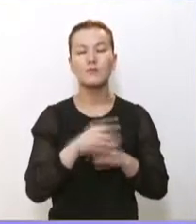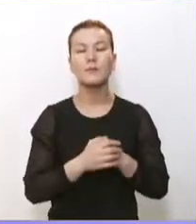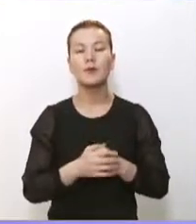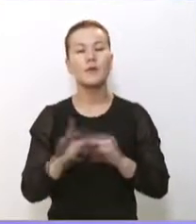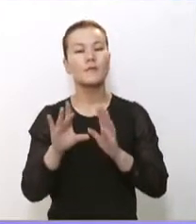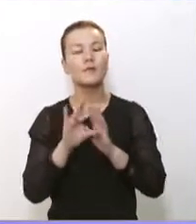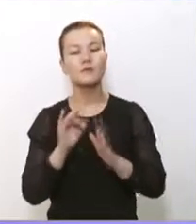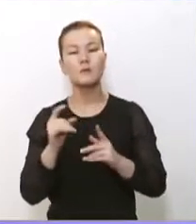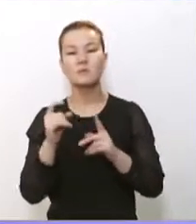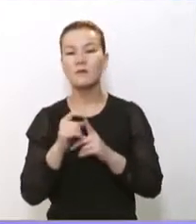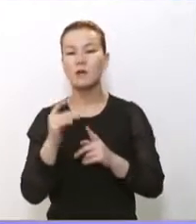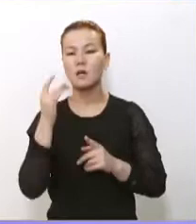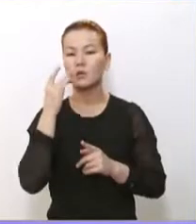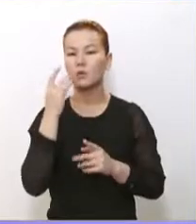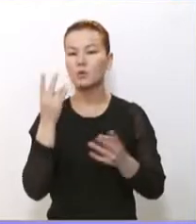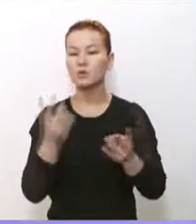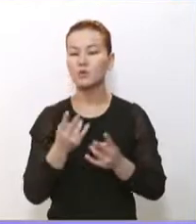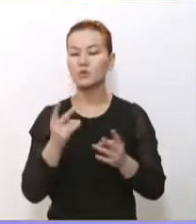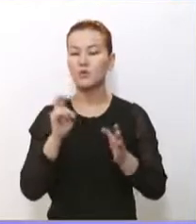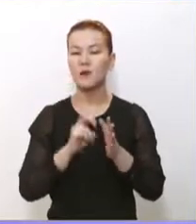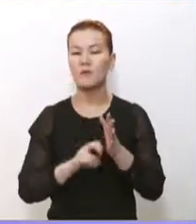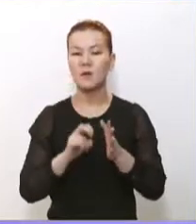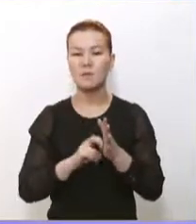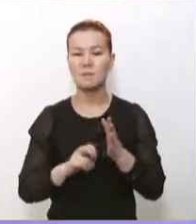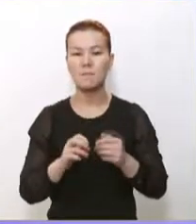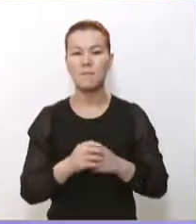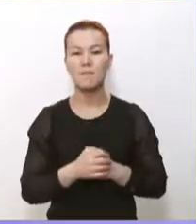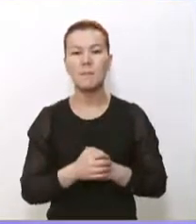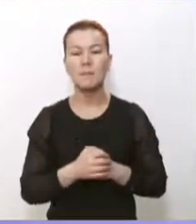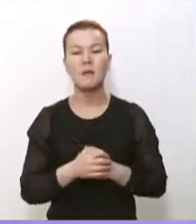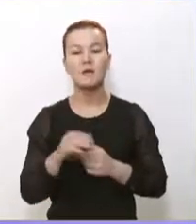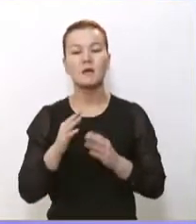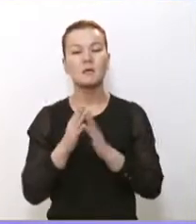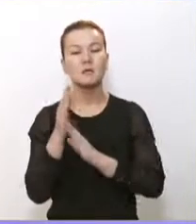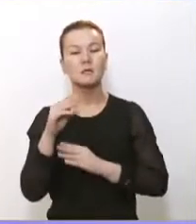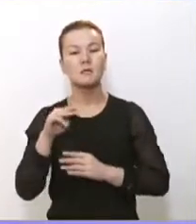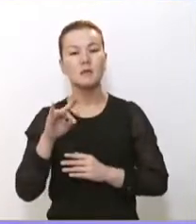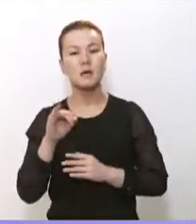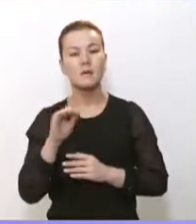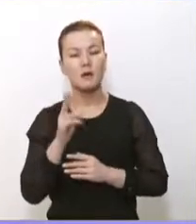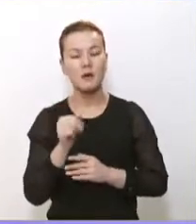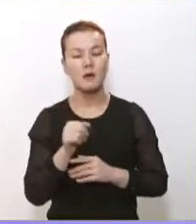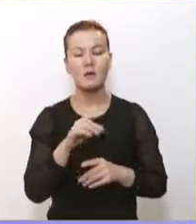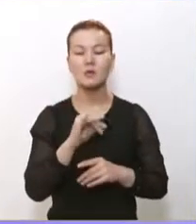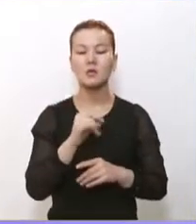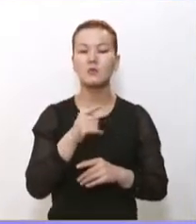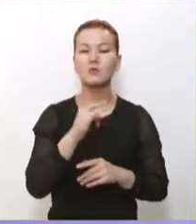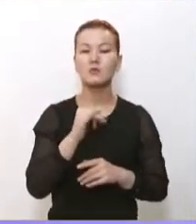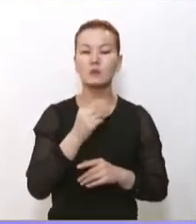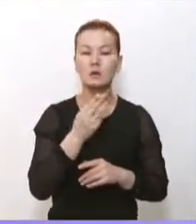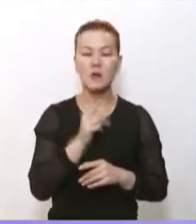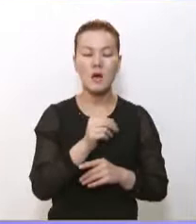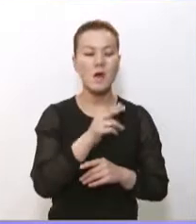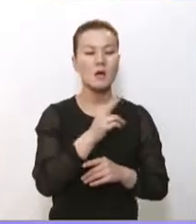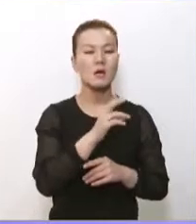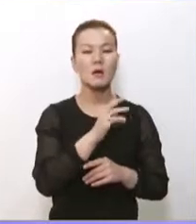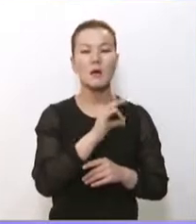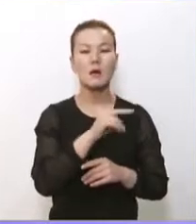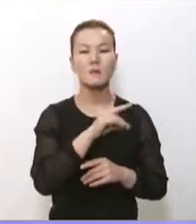Выберите слова, которые нужно проверять. Травка, игрушка,